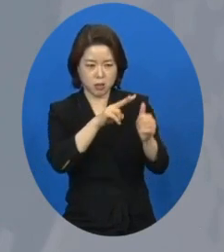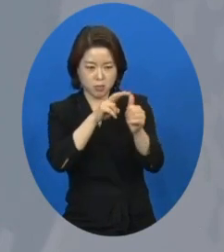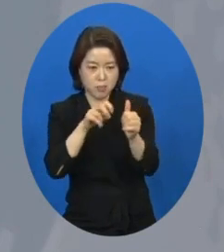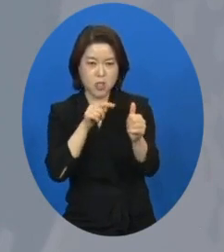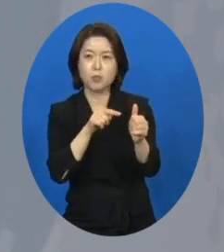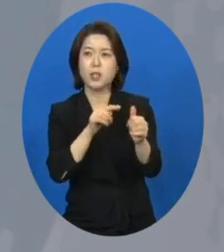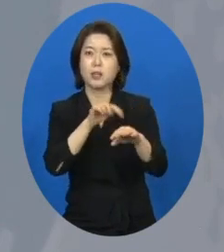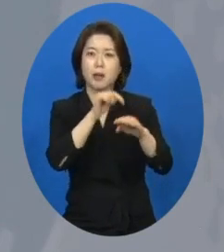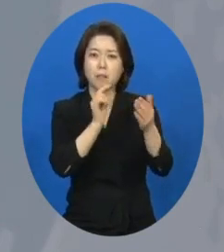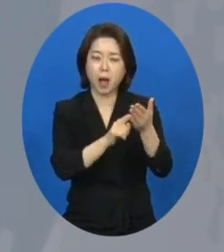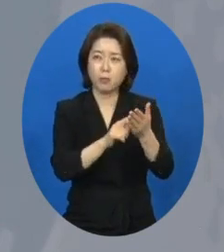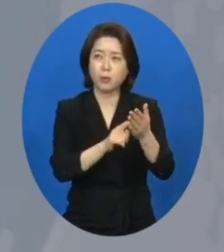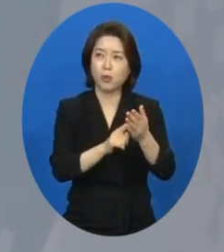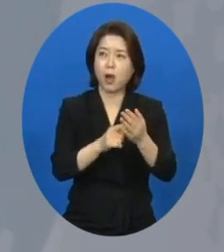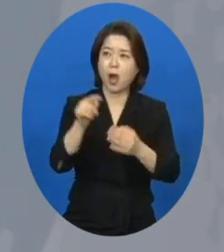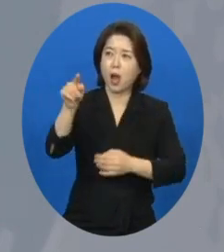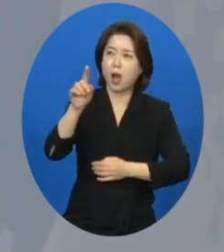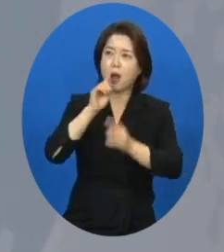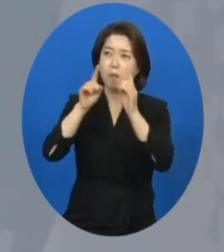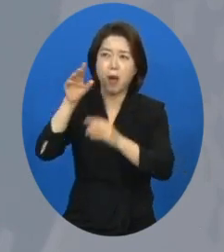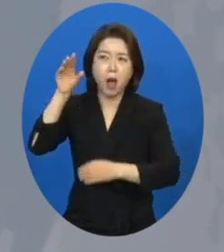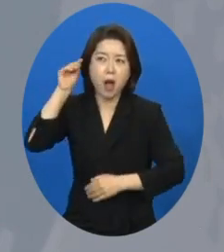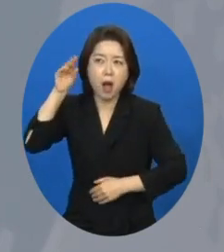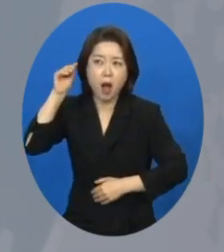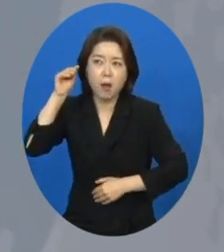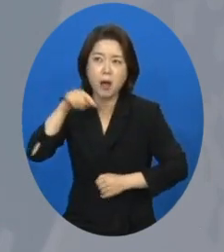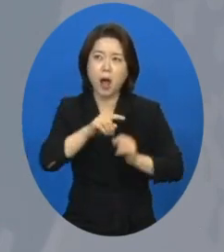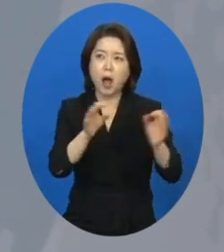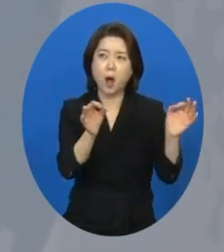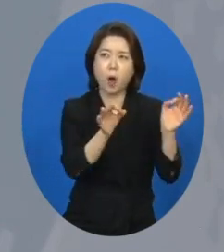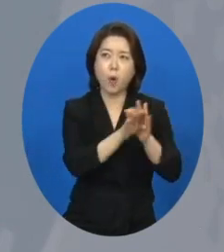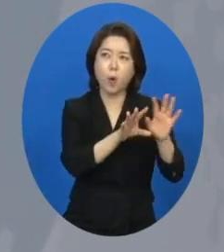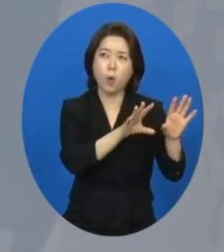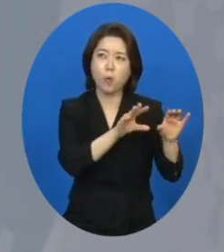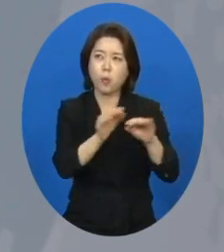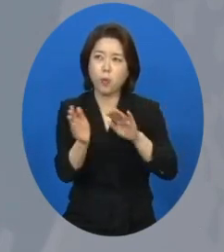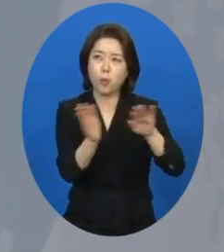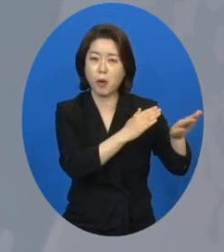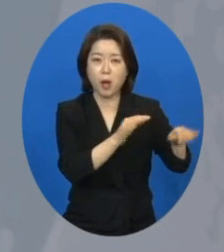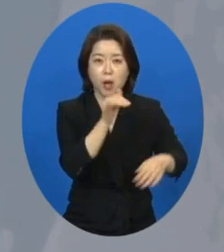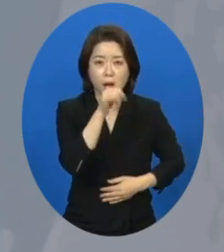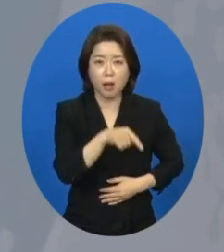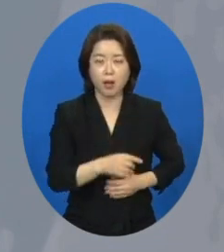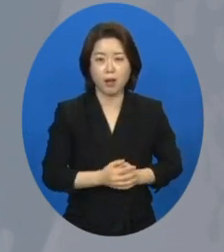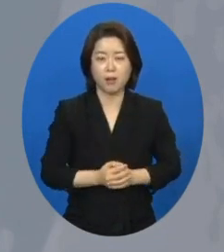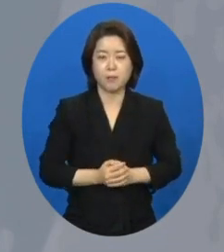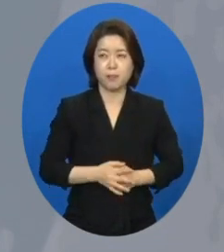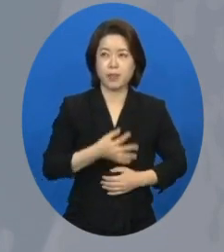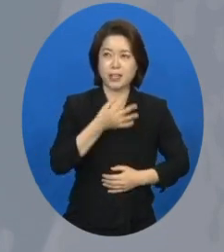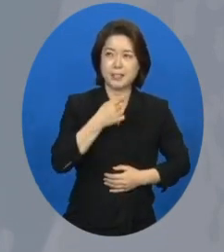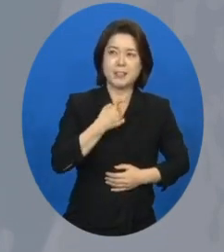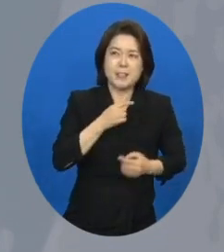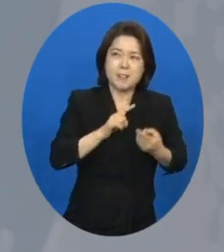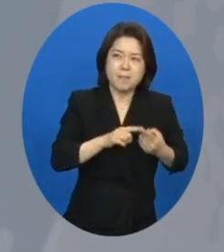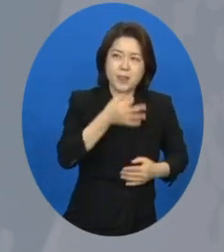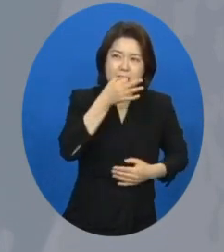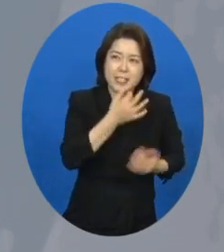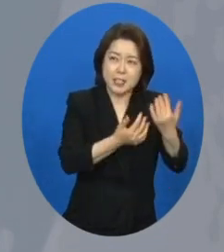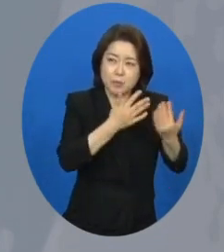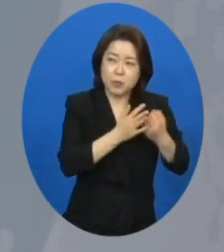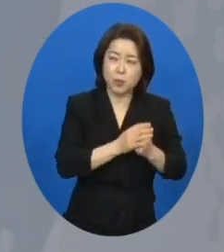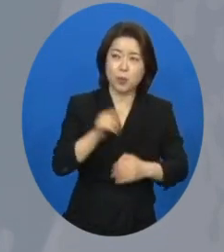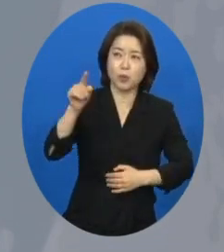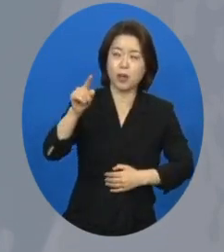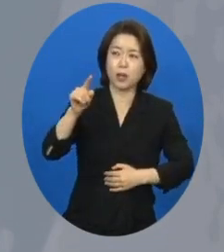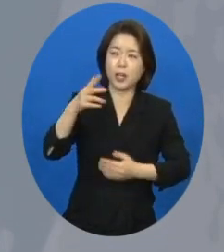비수조차도 그의 말을 듣노라면 솜방망이처럼 부드러워지고 말았다. 정욕의 불길도 그의